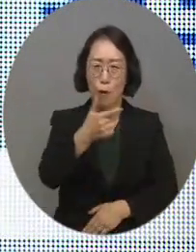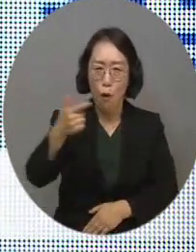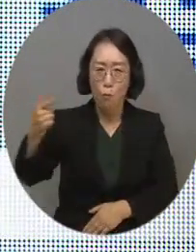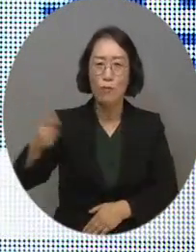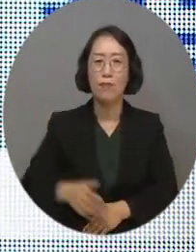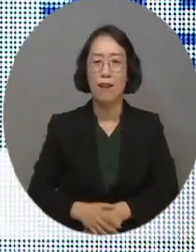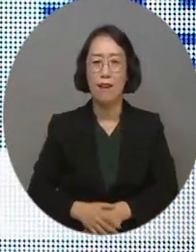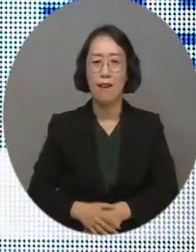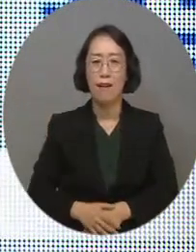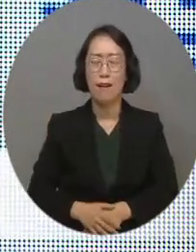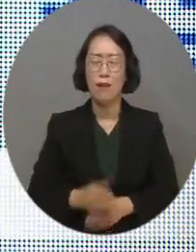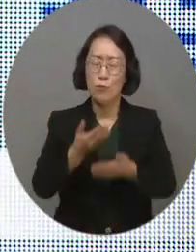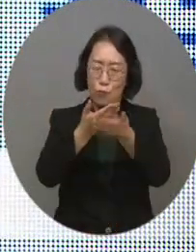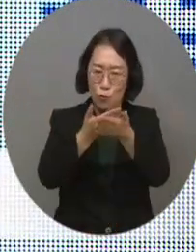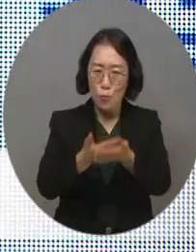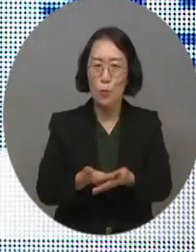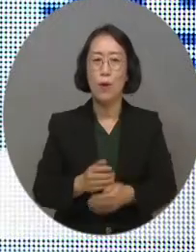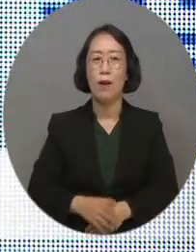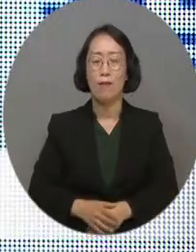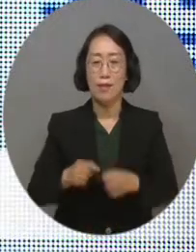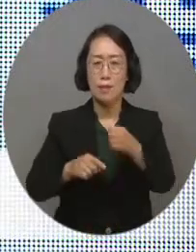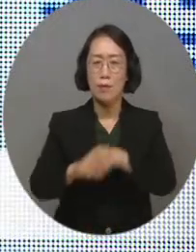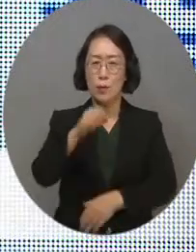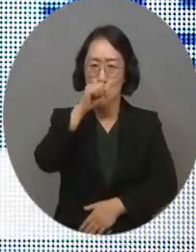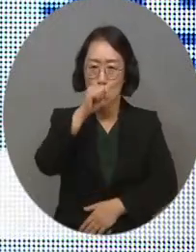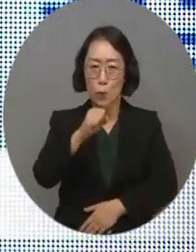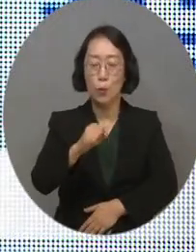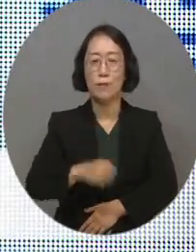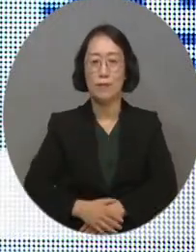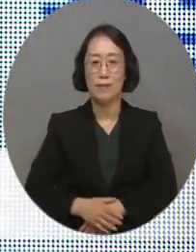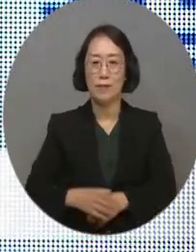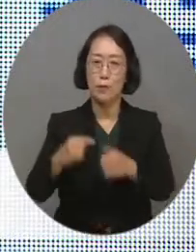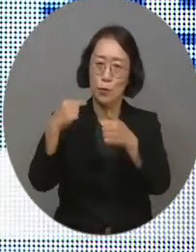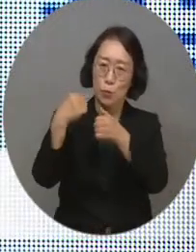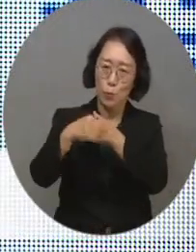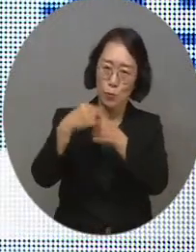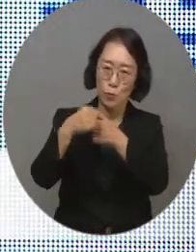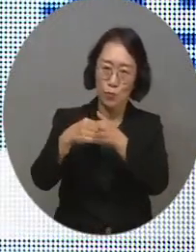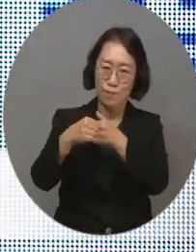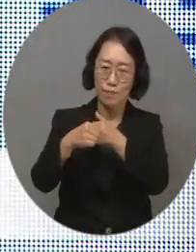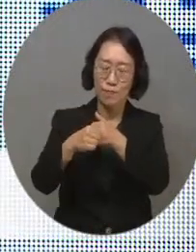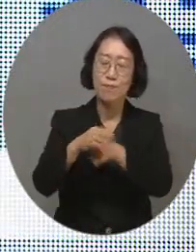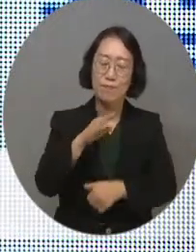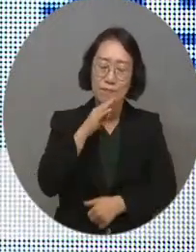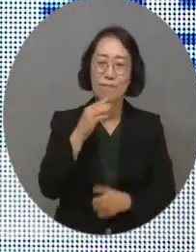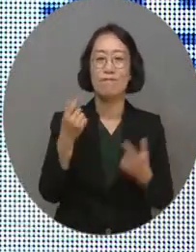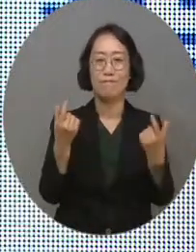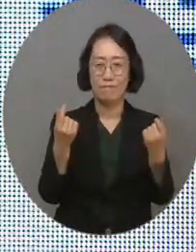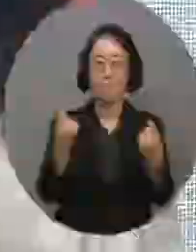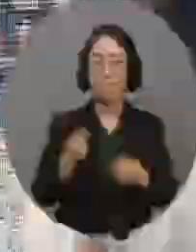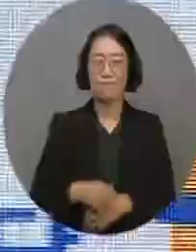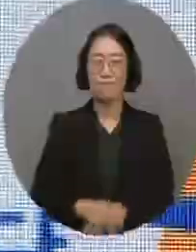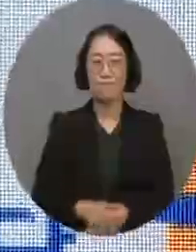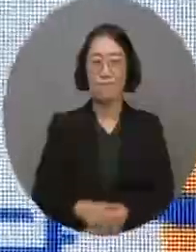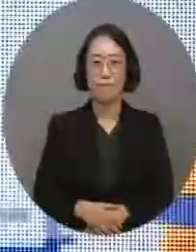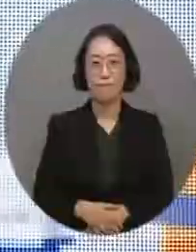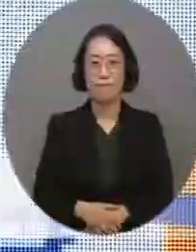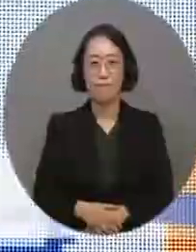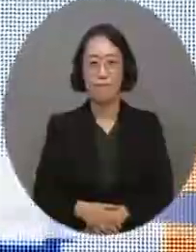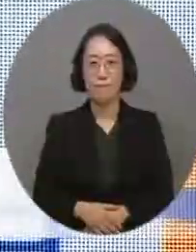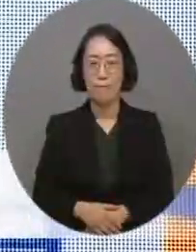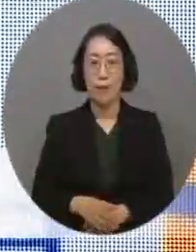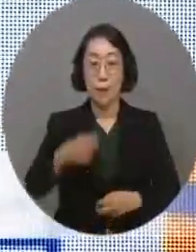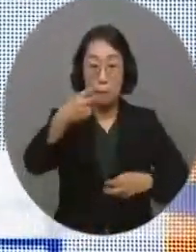너무나 또 뜻깊고 의미 있는 좋은 자리였던 것 같아요.